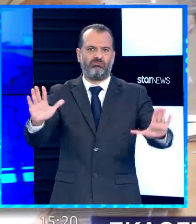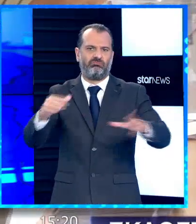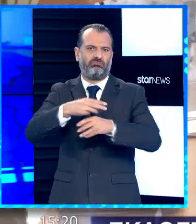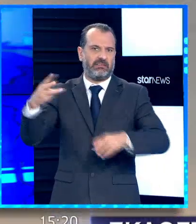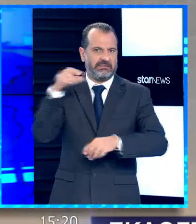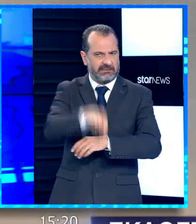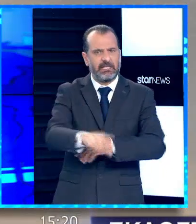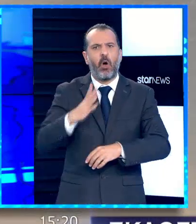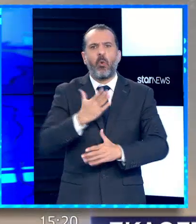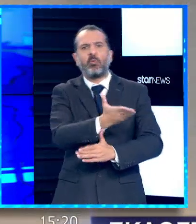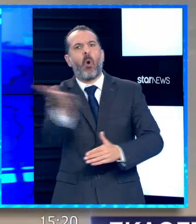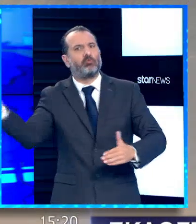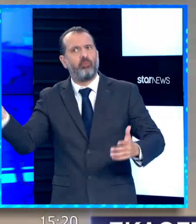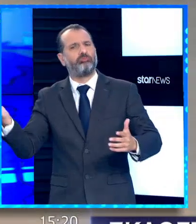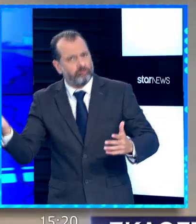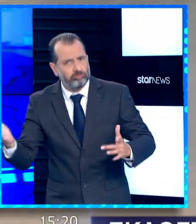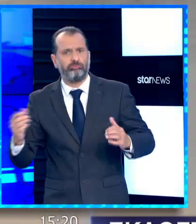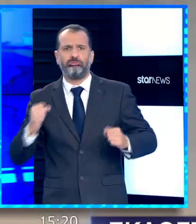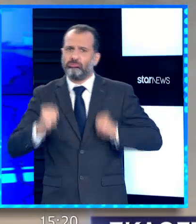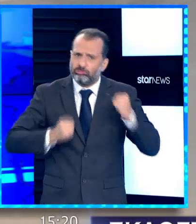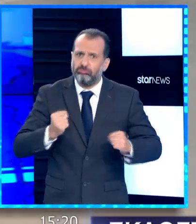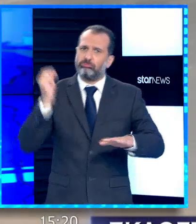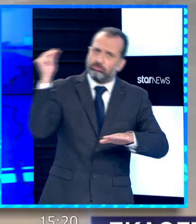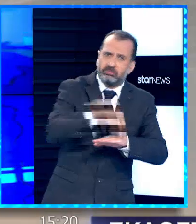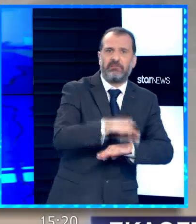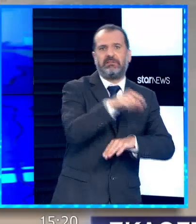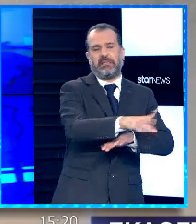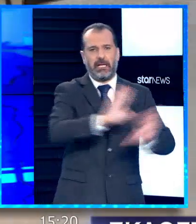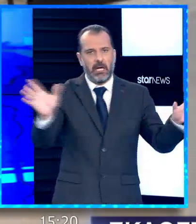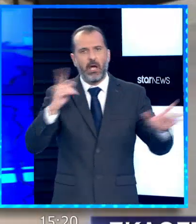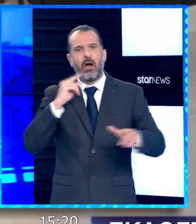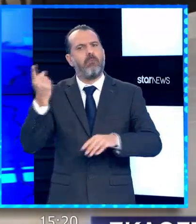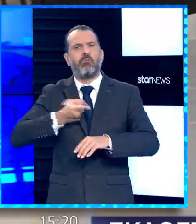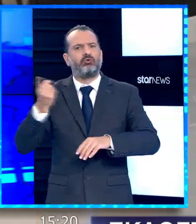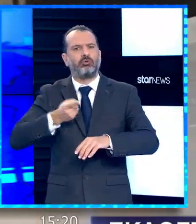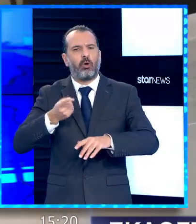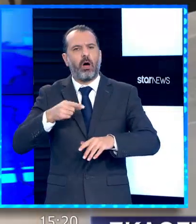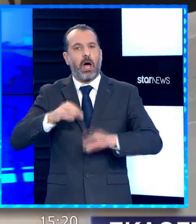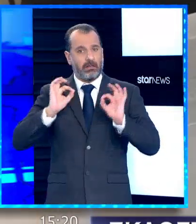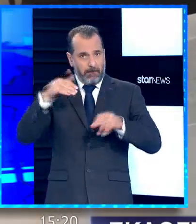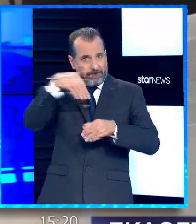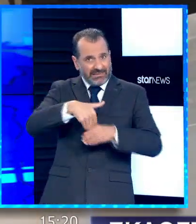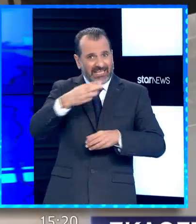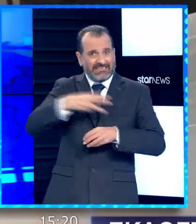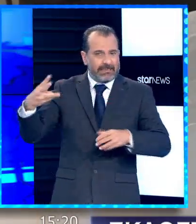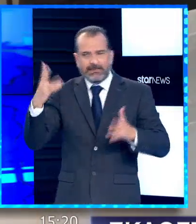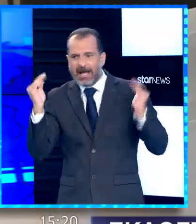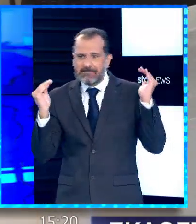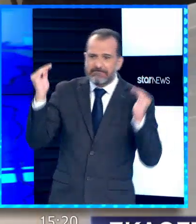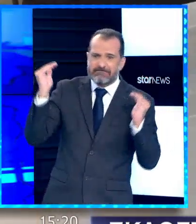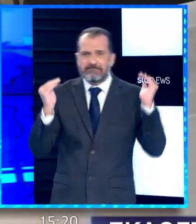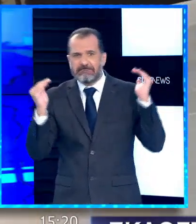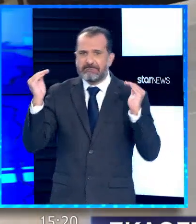Κινητοποιήθηκαν οι πολίτες να πάνε να ψηφίσουν με μεγάλη συμμετοχή, η οποία η αλήθεια είναι ότι εξέπληξε ακόμη και τους πιο